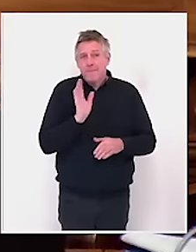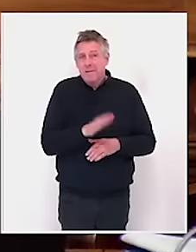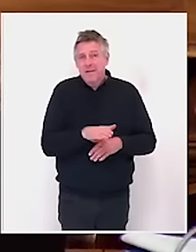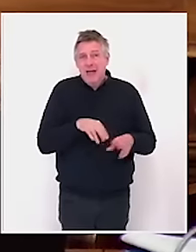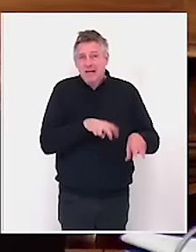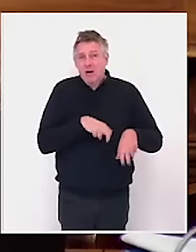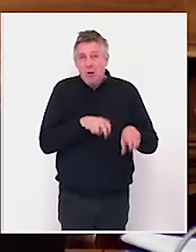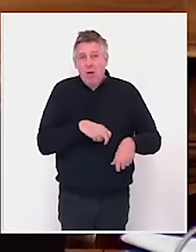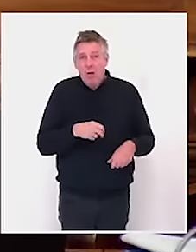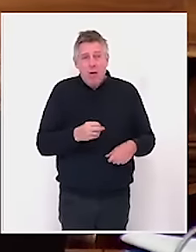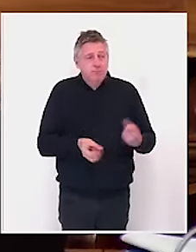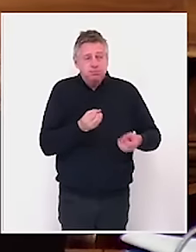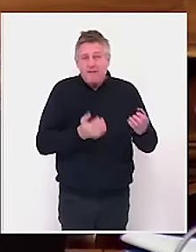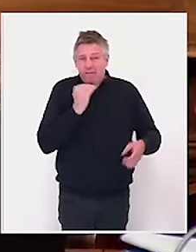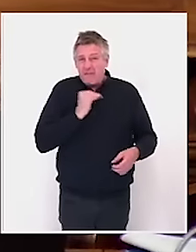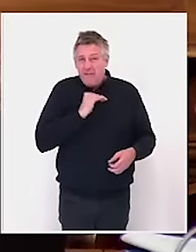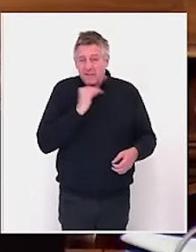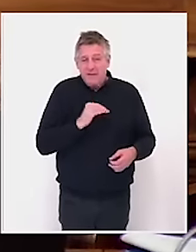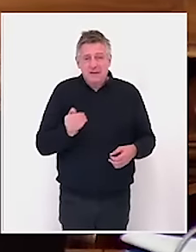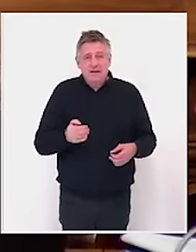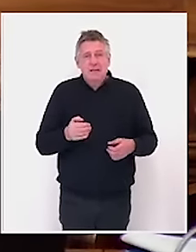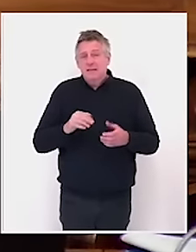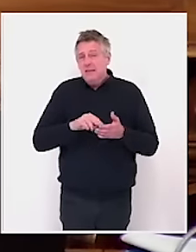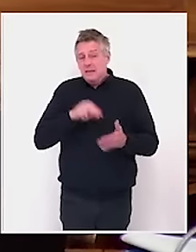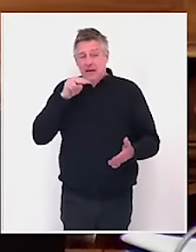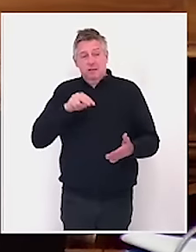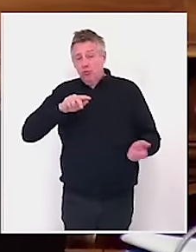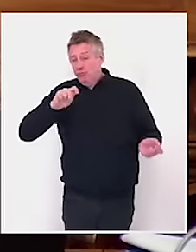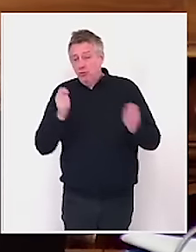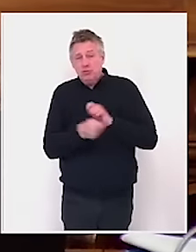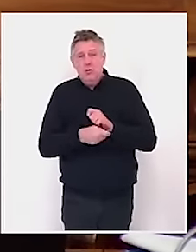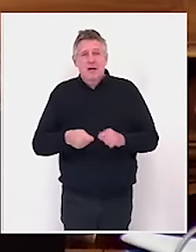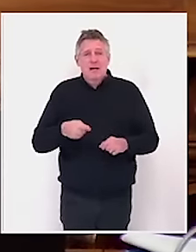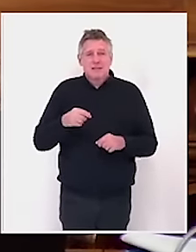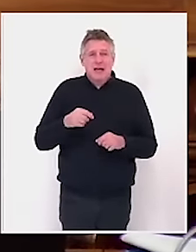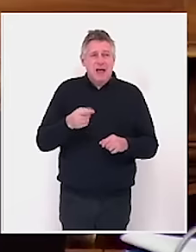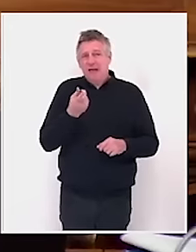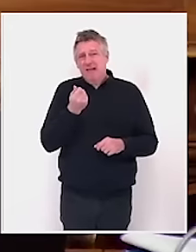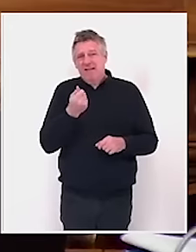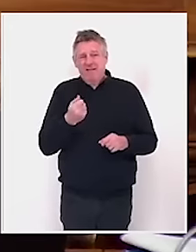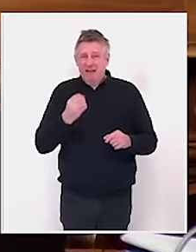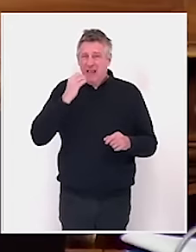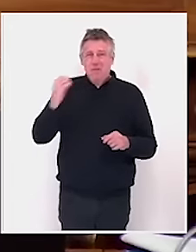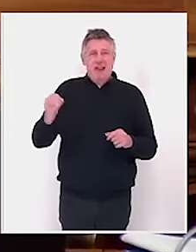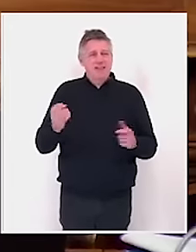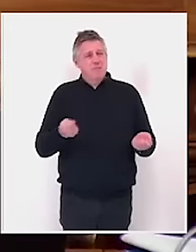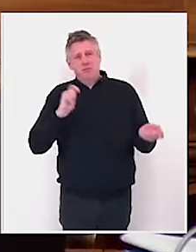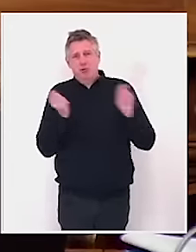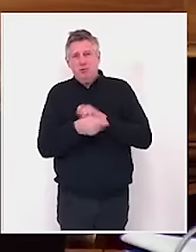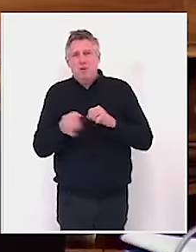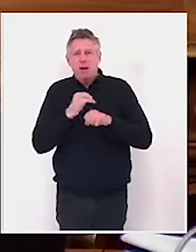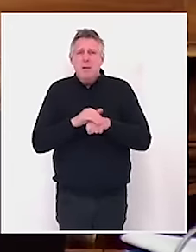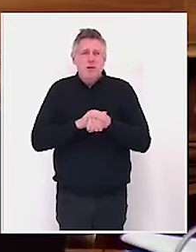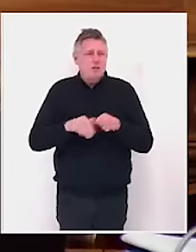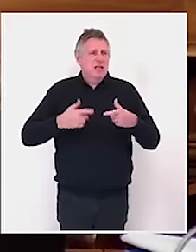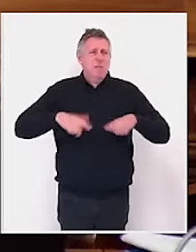sans issue. Et tant qu'on remet pas en cause ce système-là, tant qu'on remet pas en cause ce capitalisme-là, tant qu'on ne remet pas en cause les politiques ultralibérales, et donc tant qu'on ne remet pas